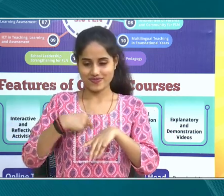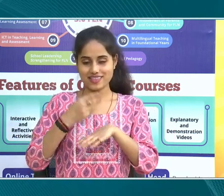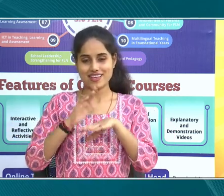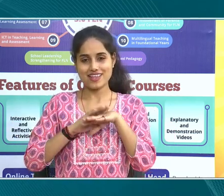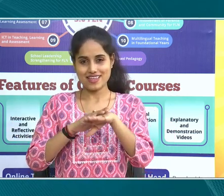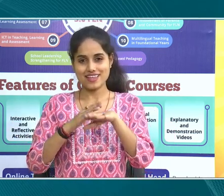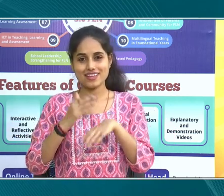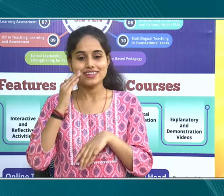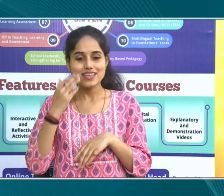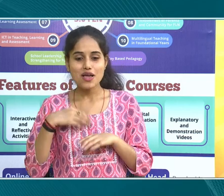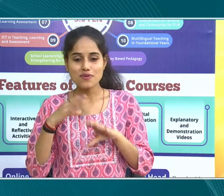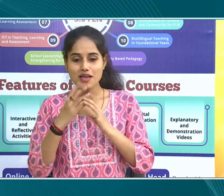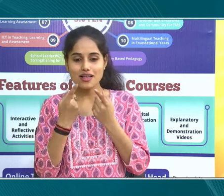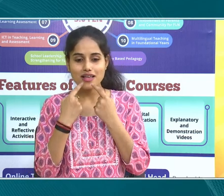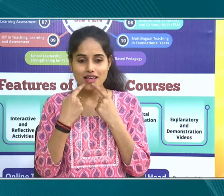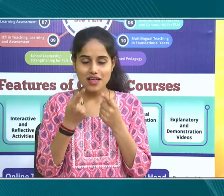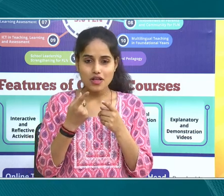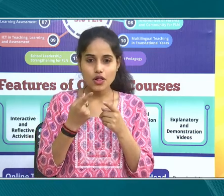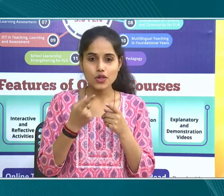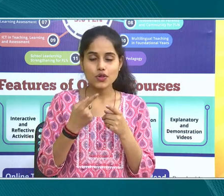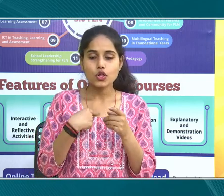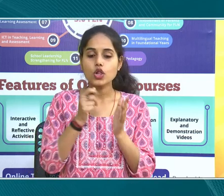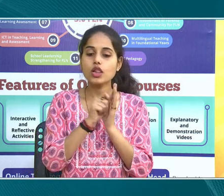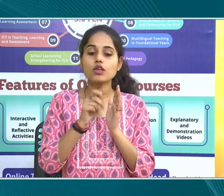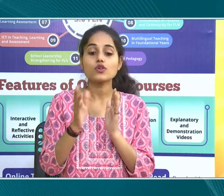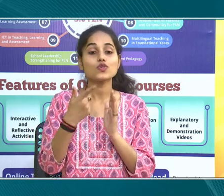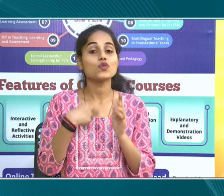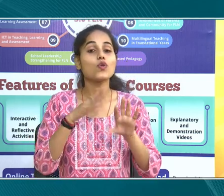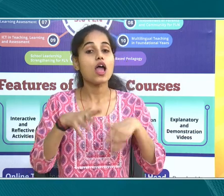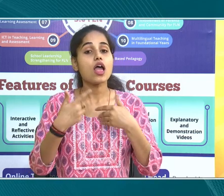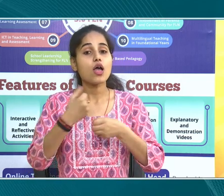मुझे तो पता क्या करते हैं